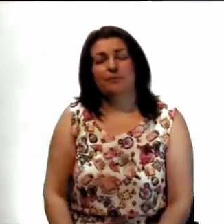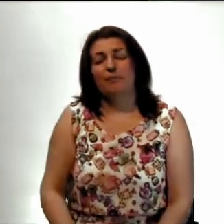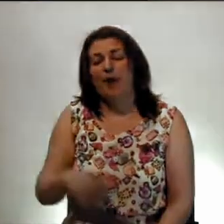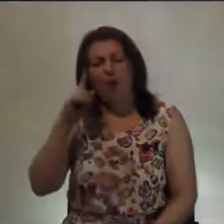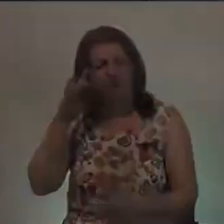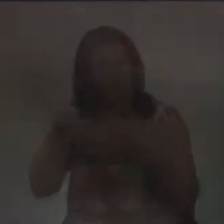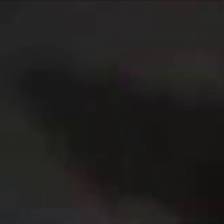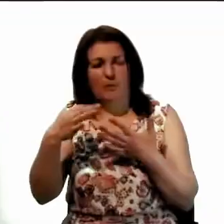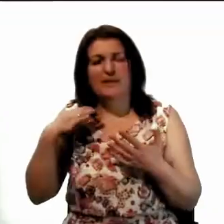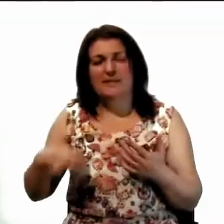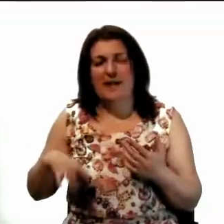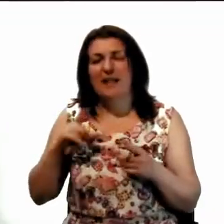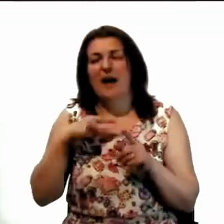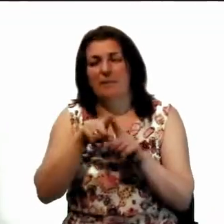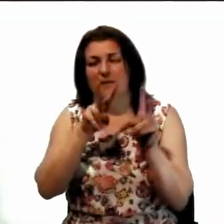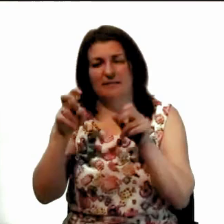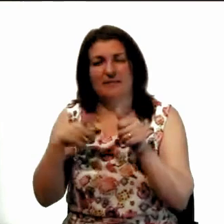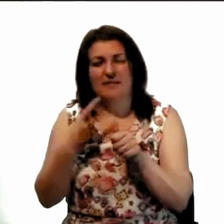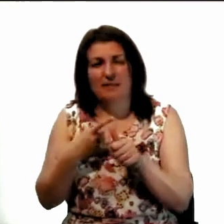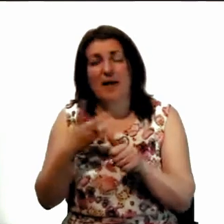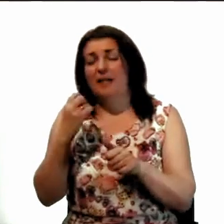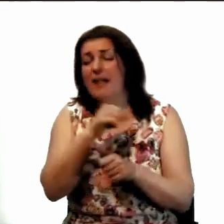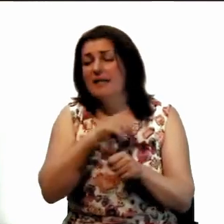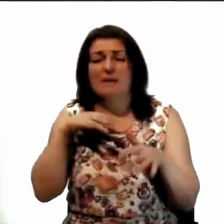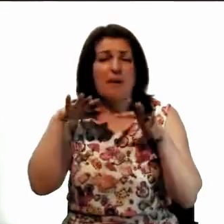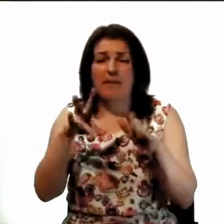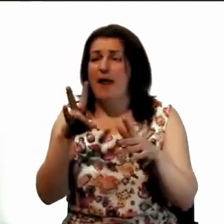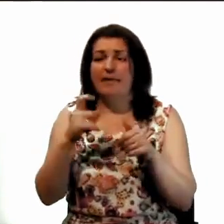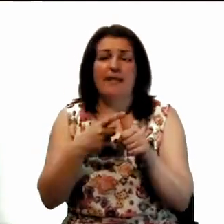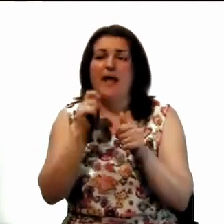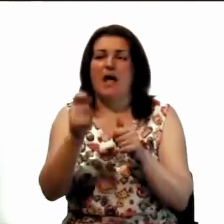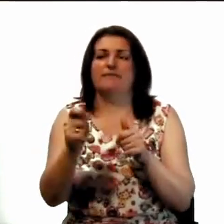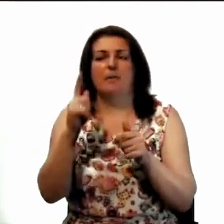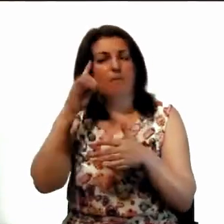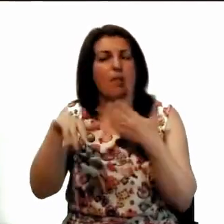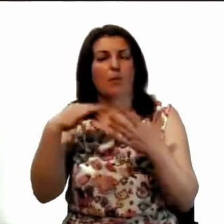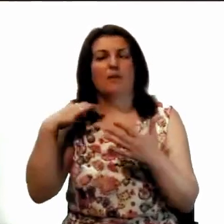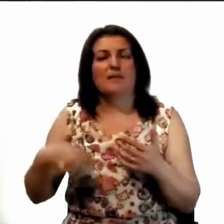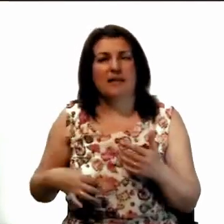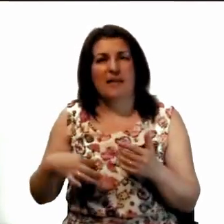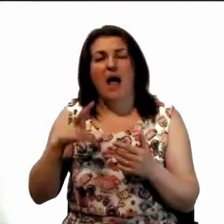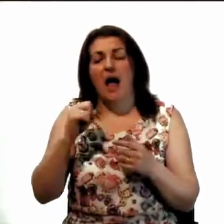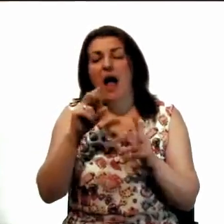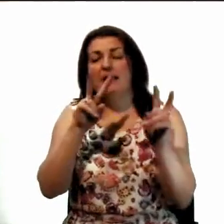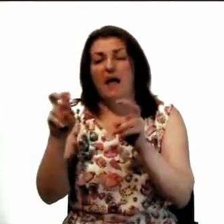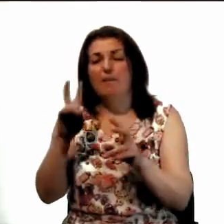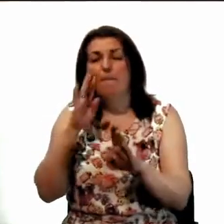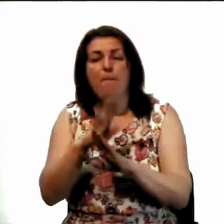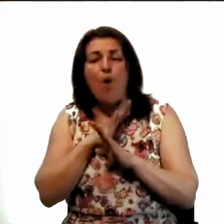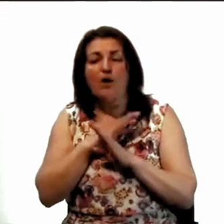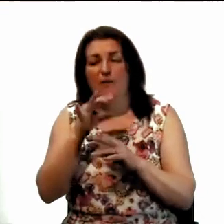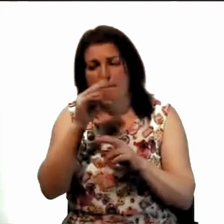Блудный сын, как мы его называем, да? На самом деле не назван блудным сыном, а назван мертвым и